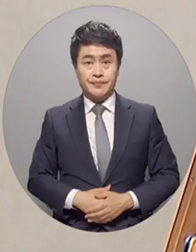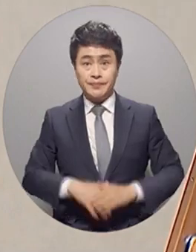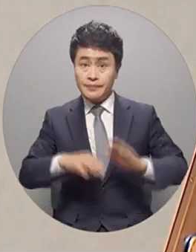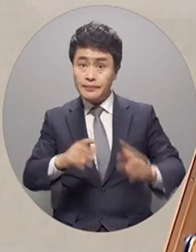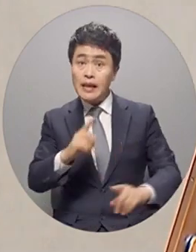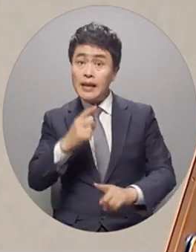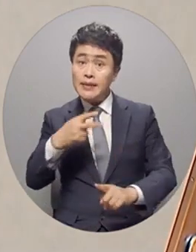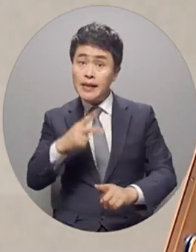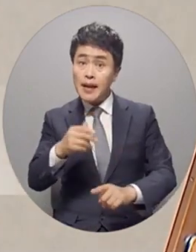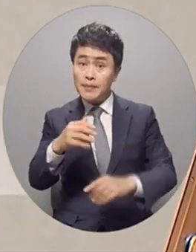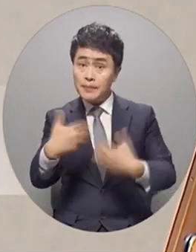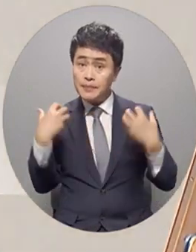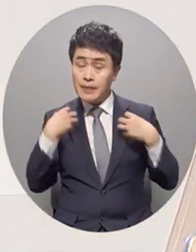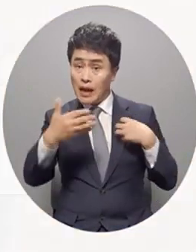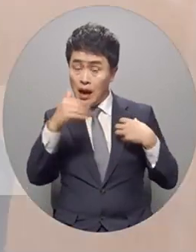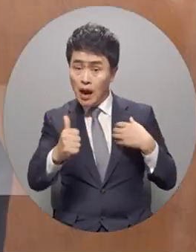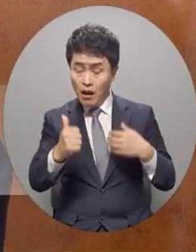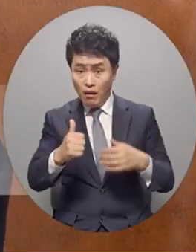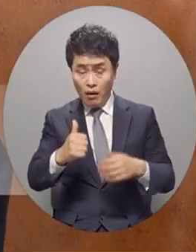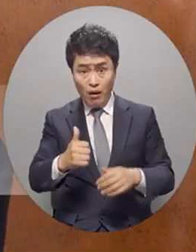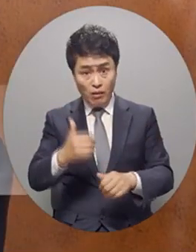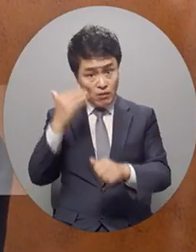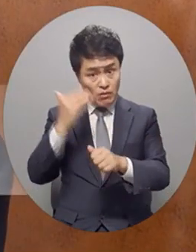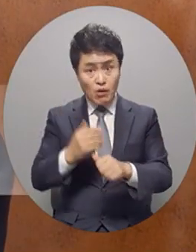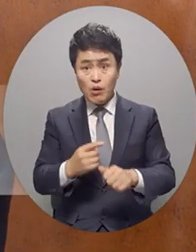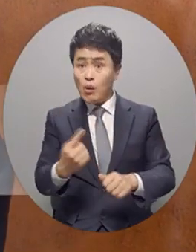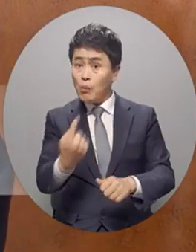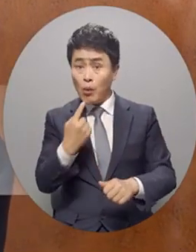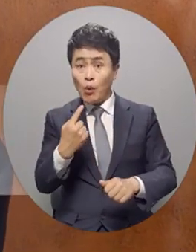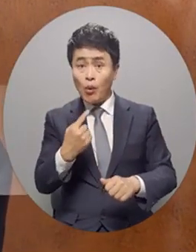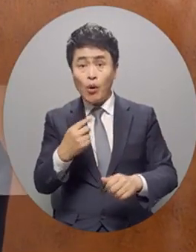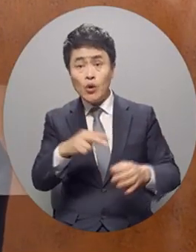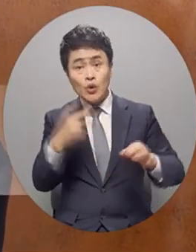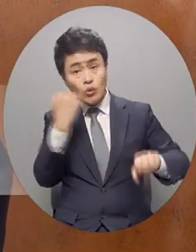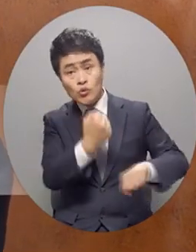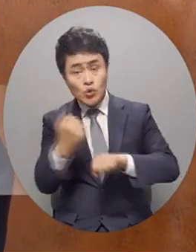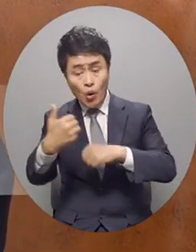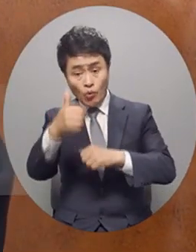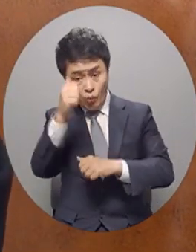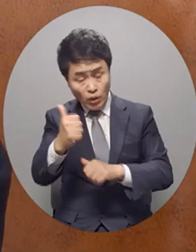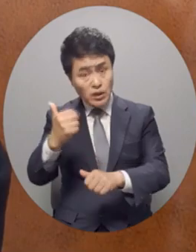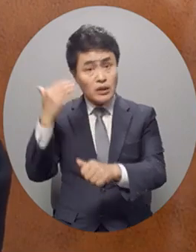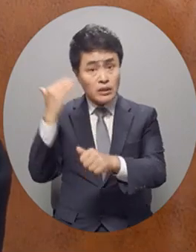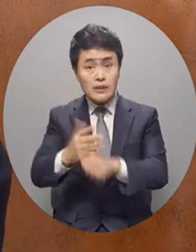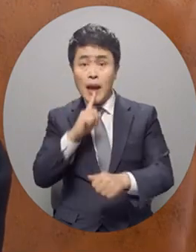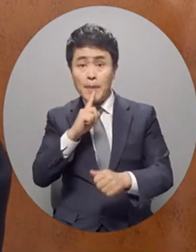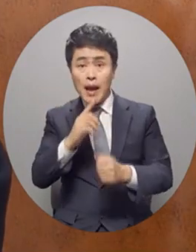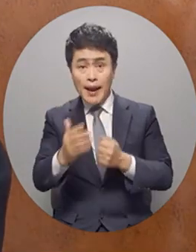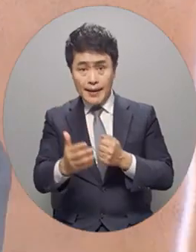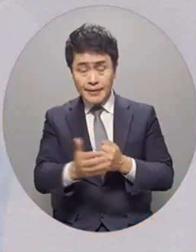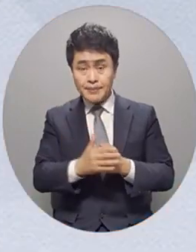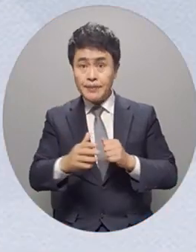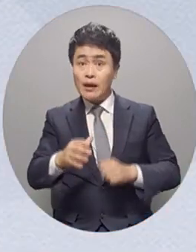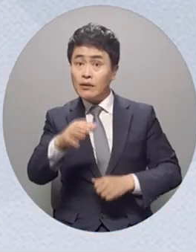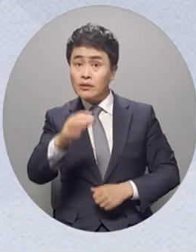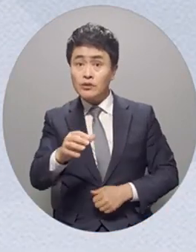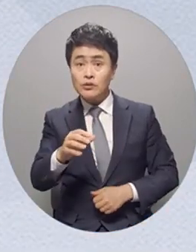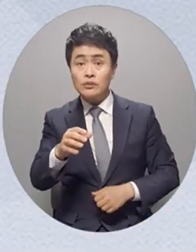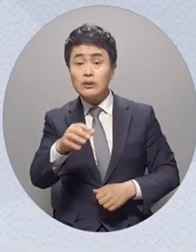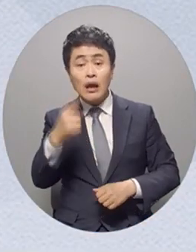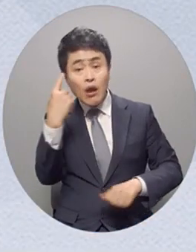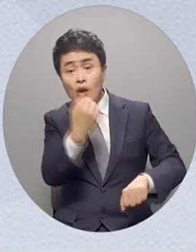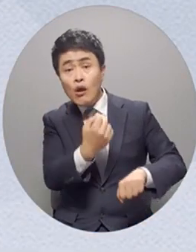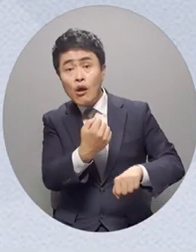잘렸거나 경질 보고서를 올린 여의도 연구원장이 경질됐다는 겁니다 당시 여의도 연구